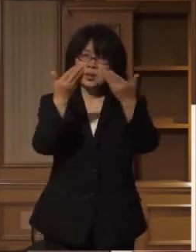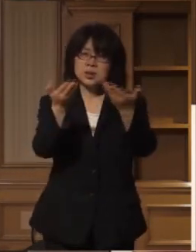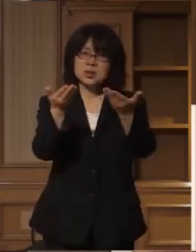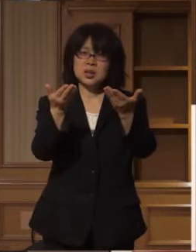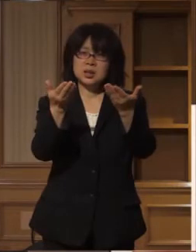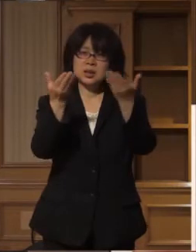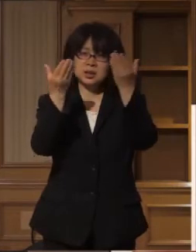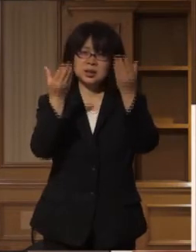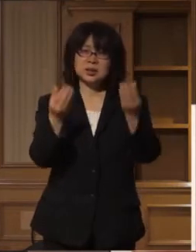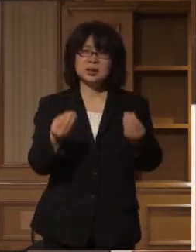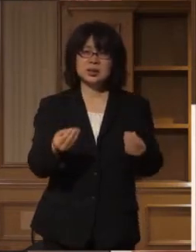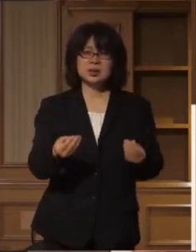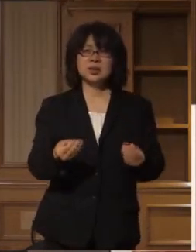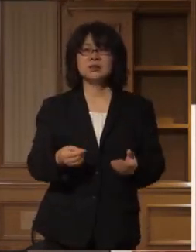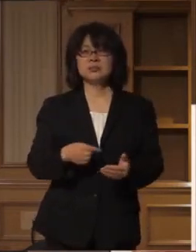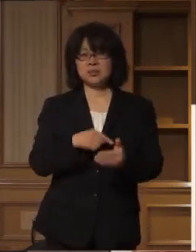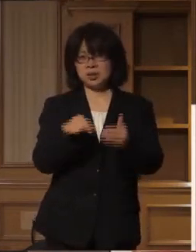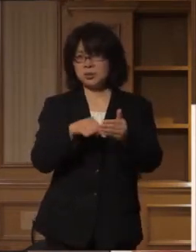ので、